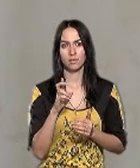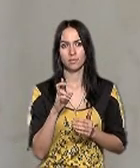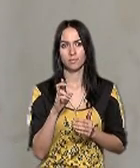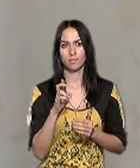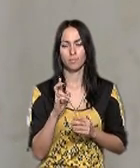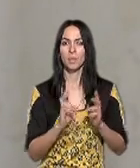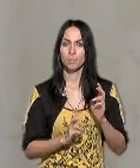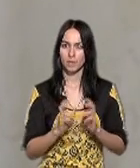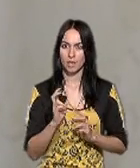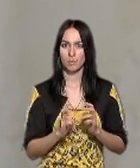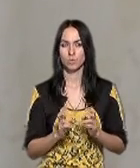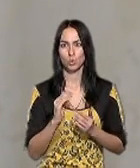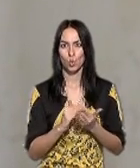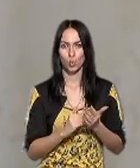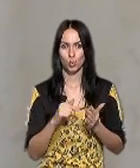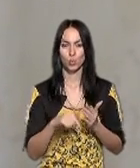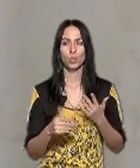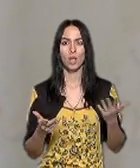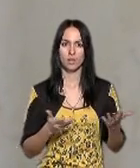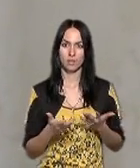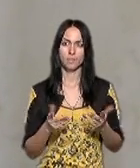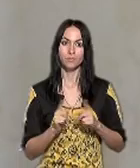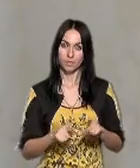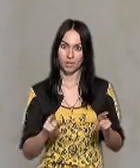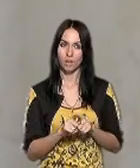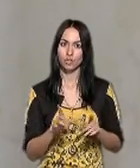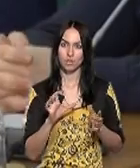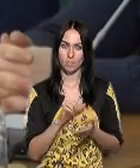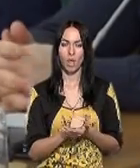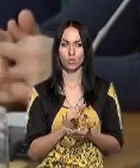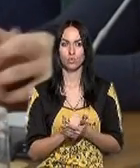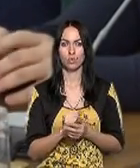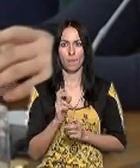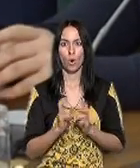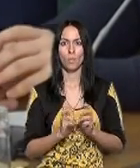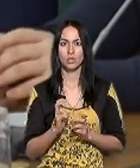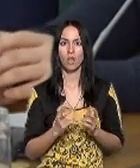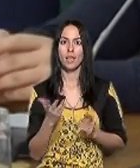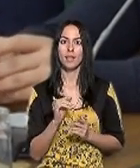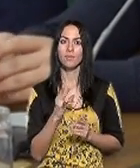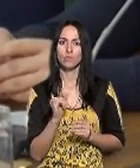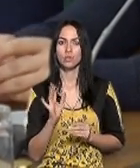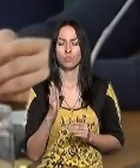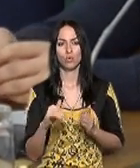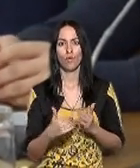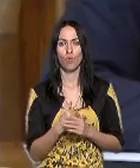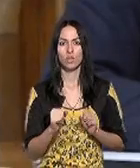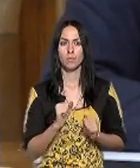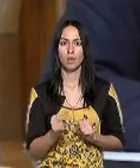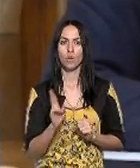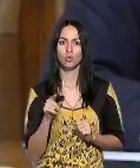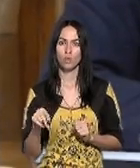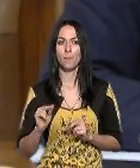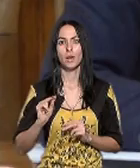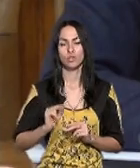державних підприємств, да, структур, які теж займаються промисловістю. Які функції будуть у нового департаменту, хто там